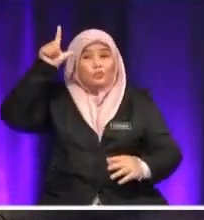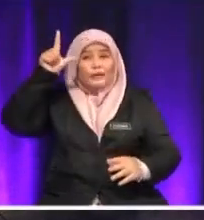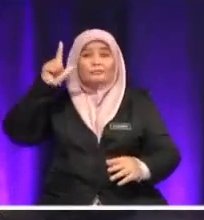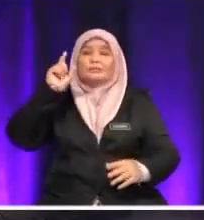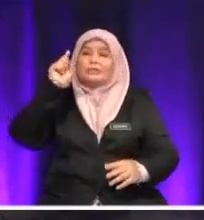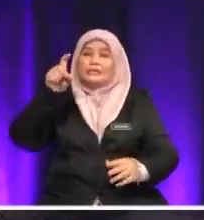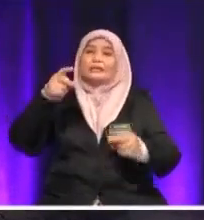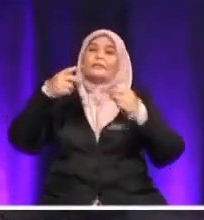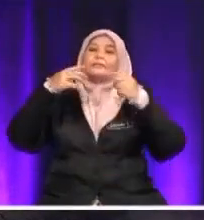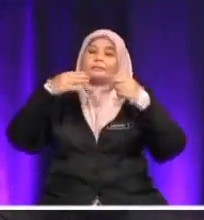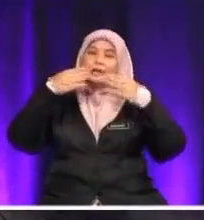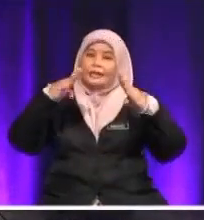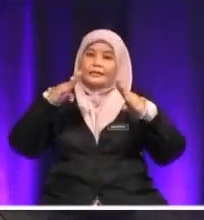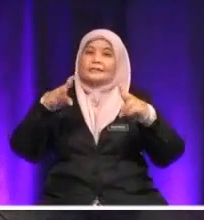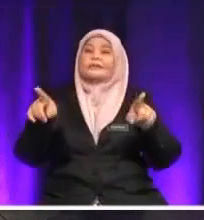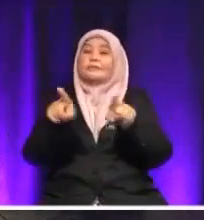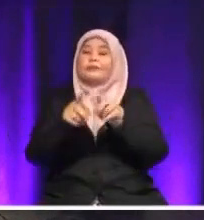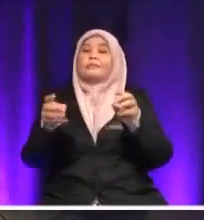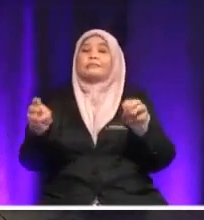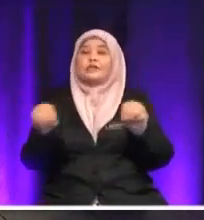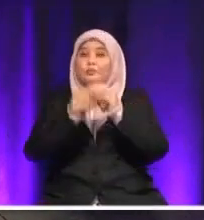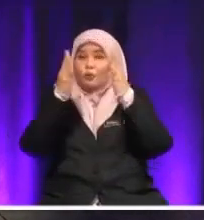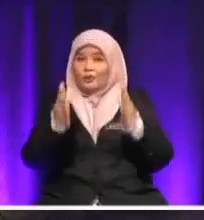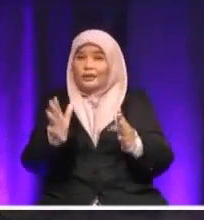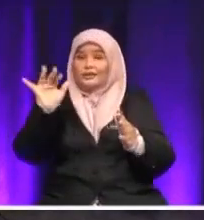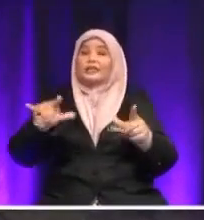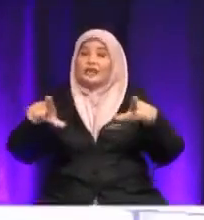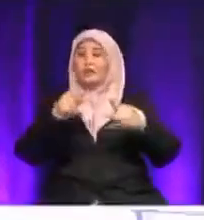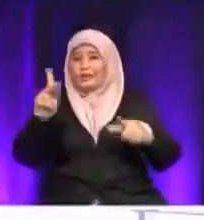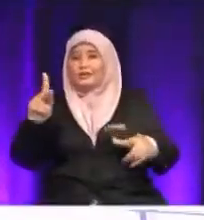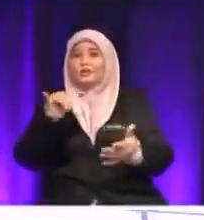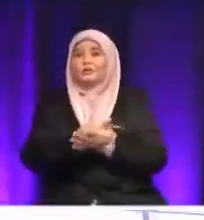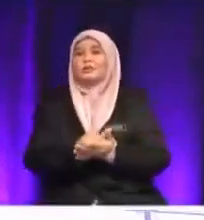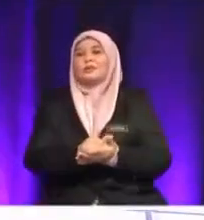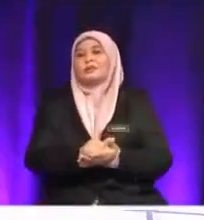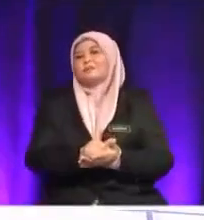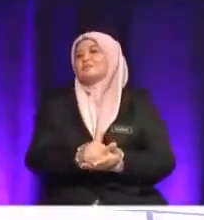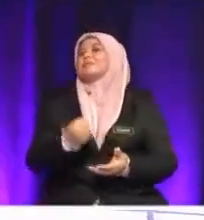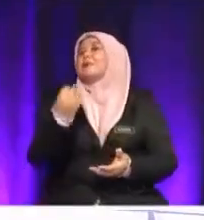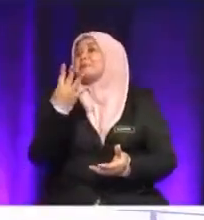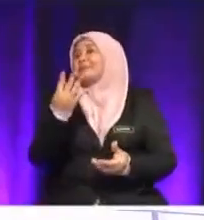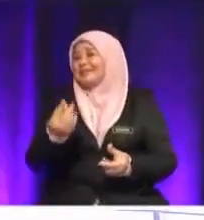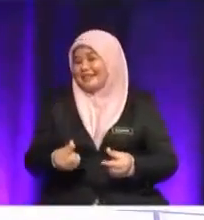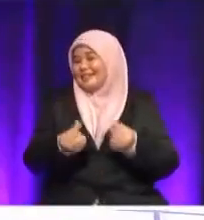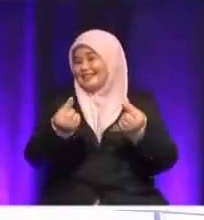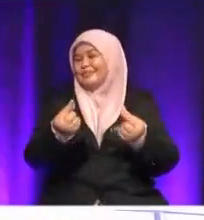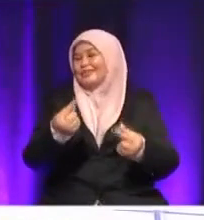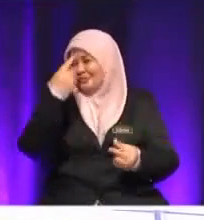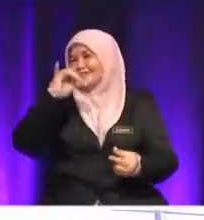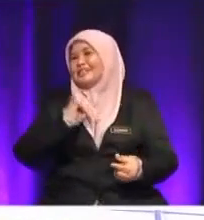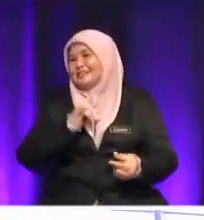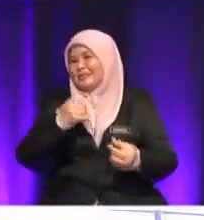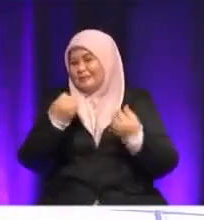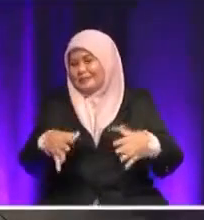sebagaimana apa yang pelaku itu buat. Baik Ustaz. Dan Ustaz, berapa ganjaran untuk saya Ustaz setelah saya menjawab dengan betul